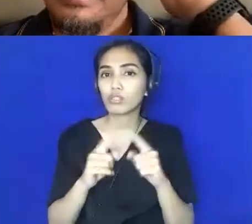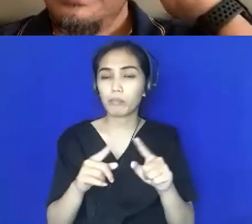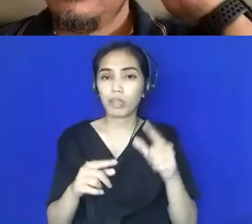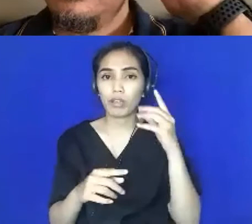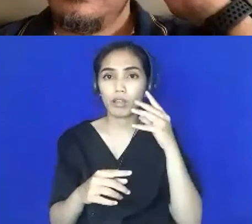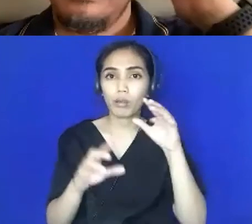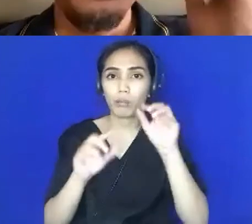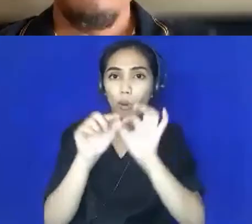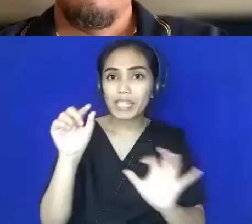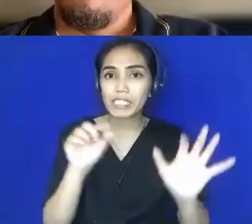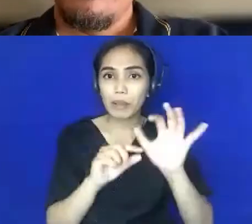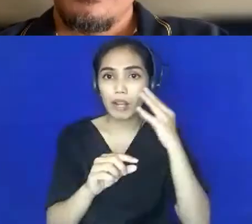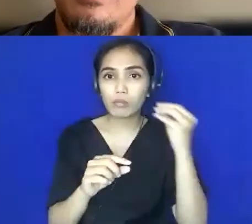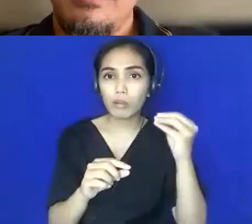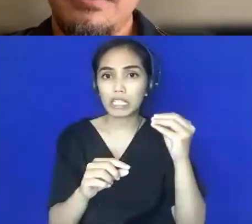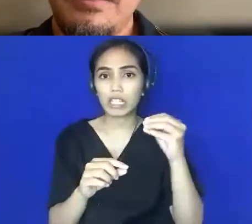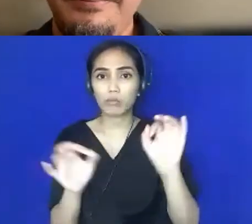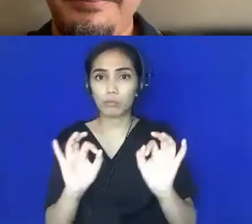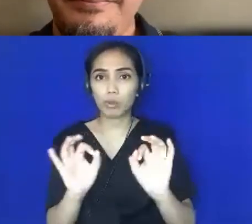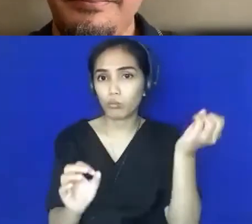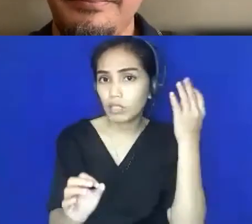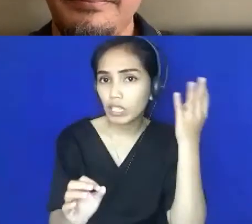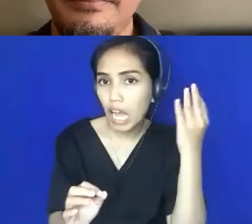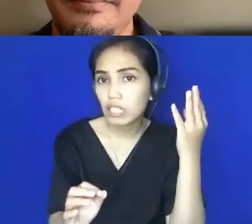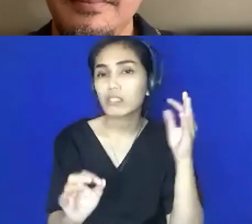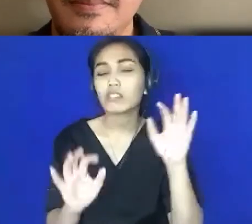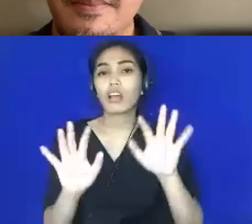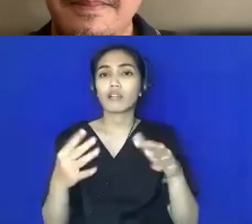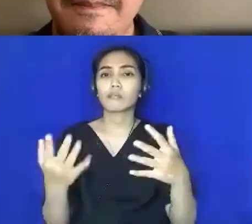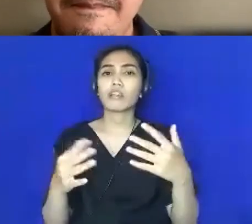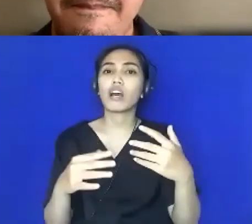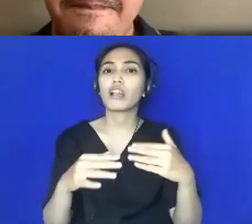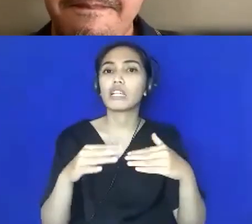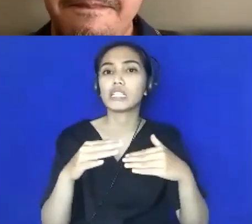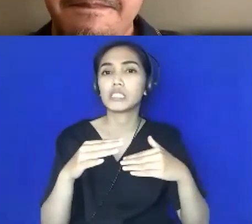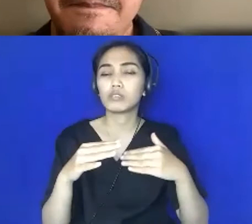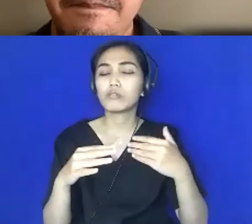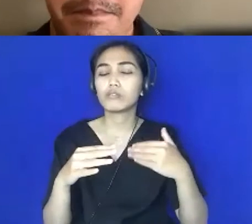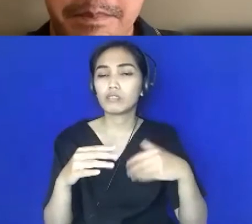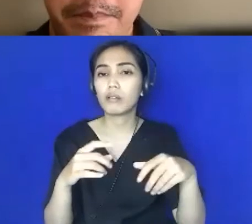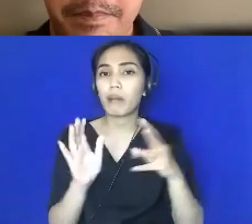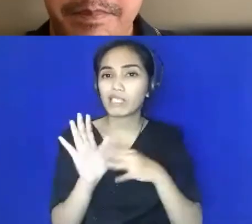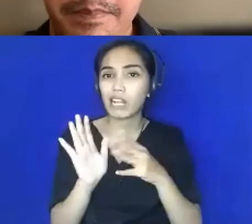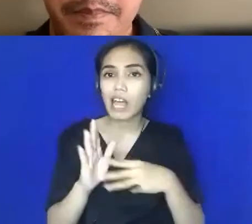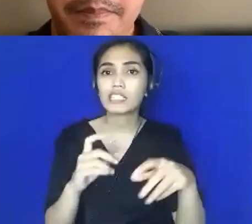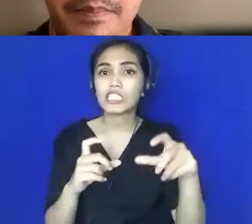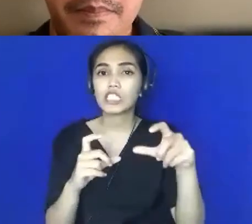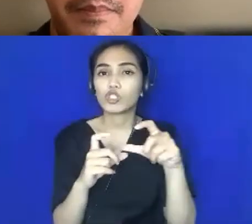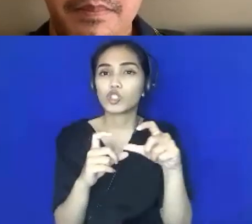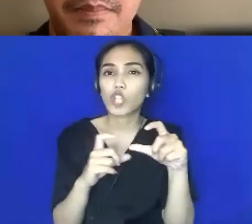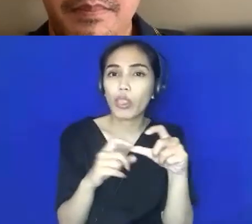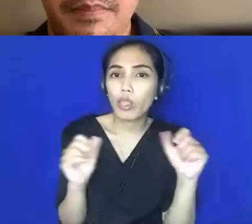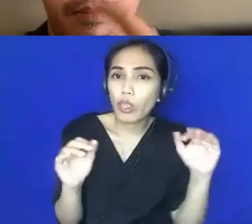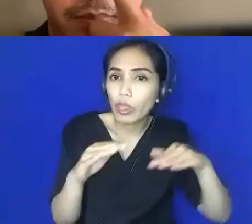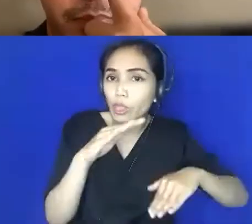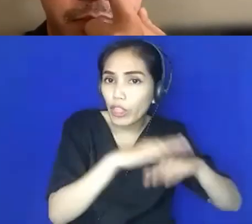Padahal konvergensi sesama pelaku penurunan stunting sangat perlu. Bagaimana rencana SAN CSA? Lalu